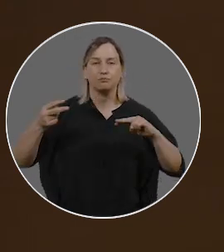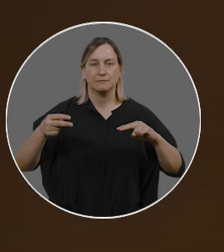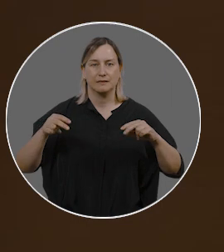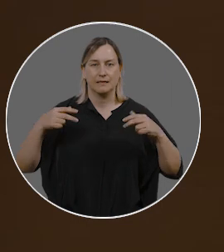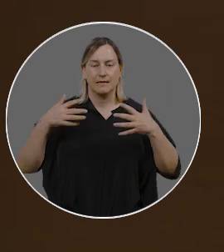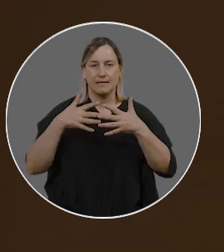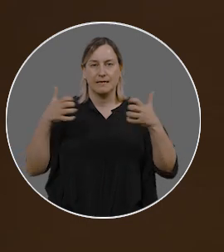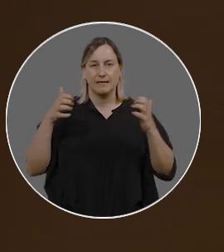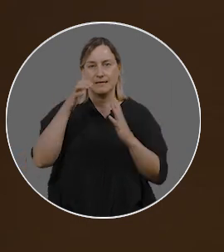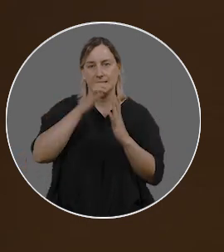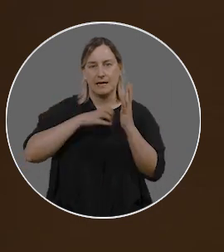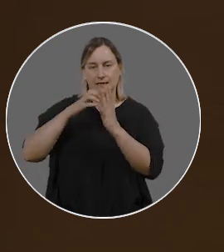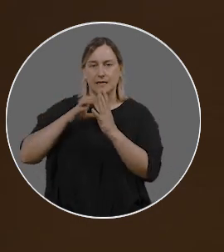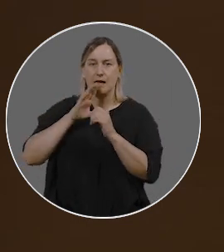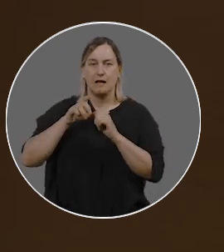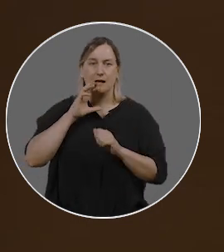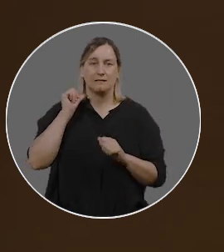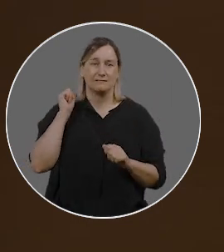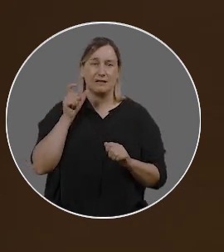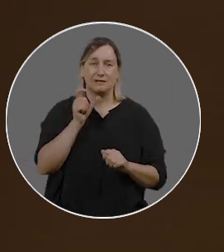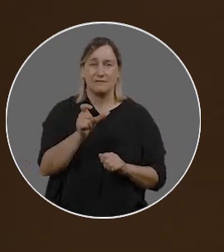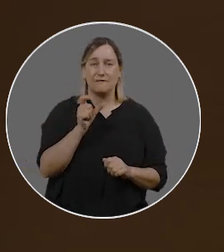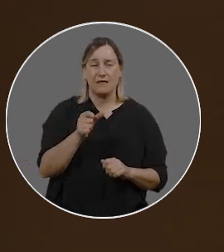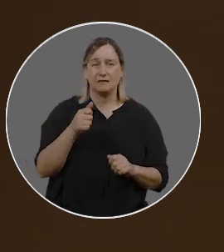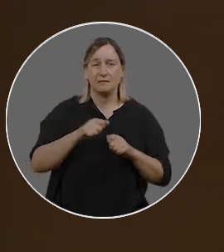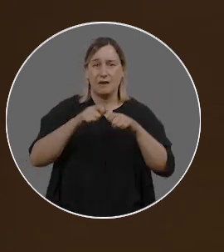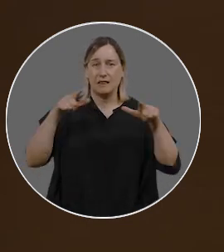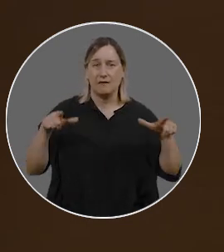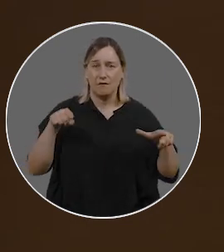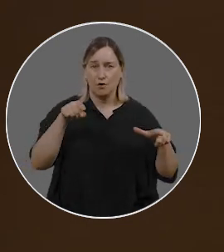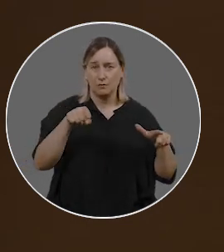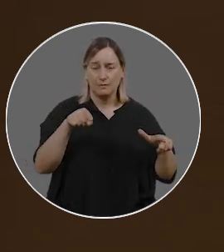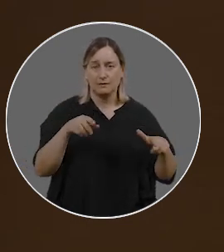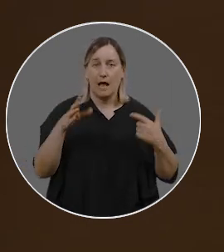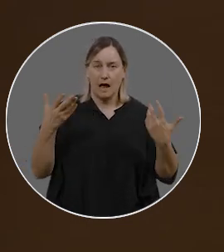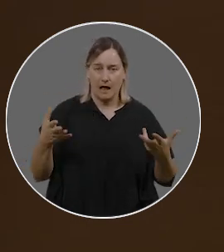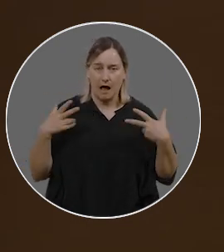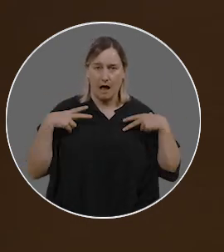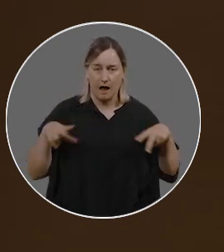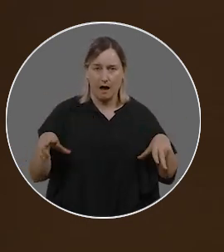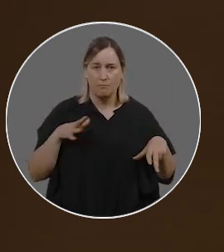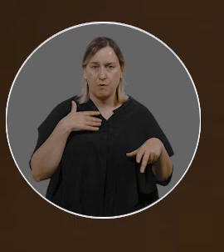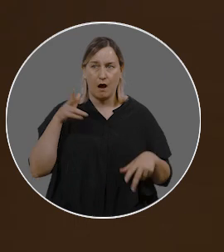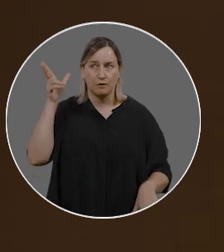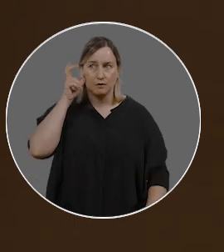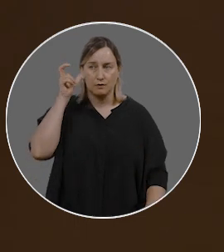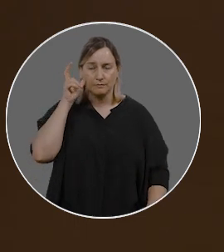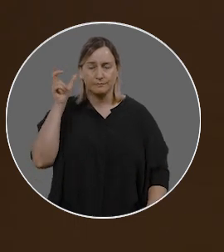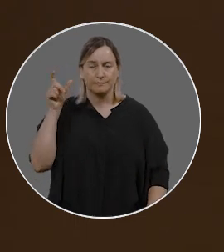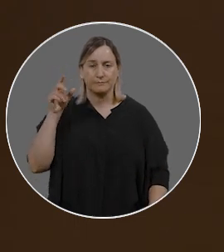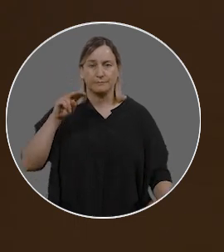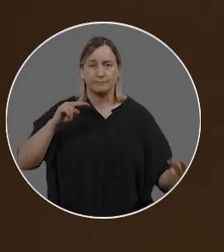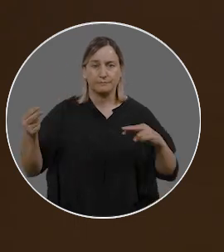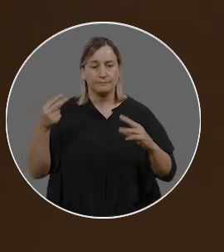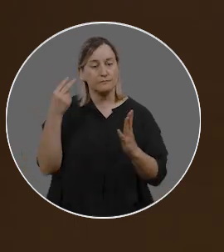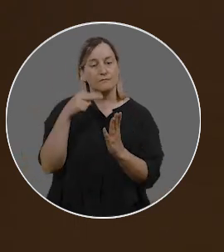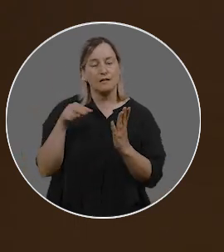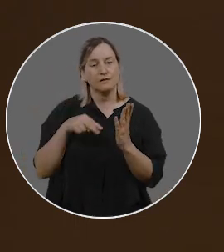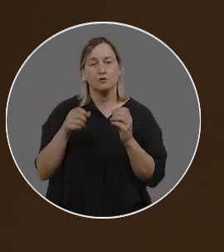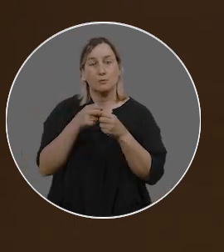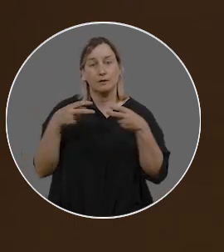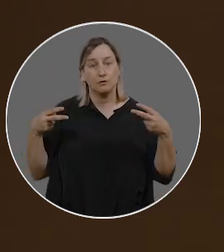heu vist abans, els vídeos que existeixen a les plataformes se poden escoltar, es poden llegir els